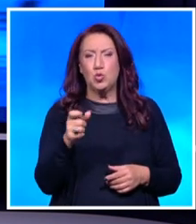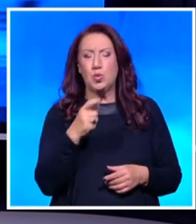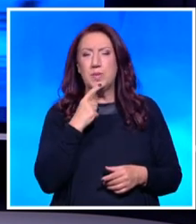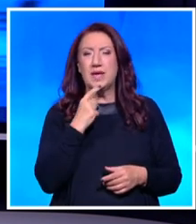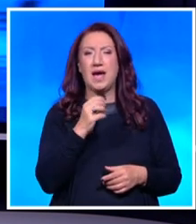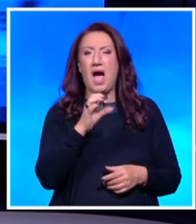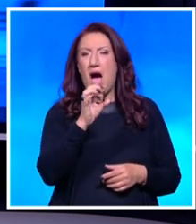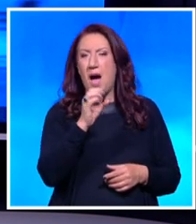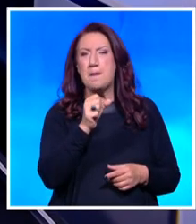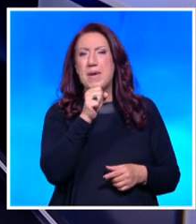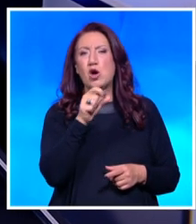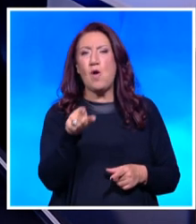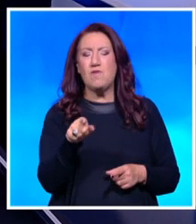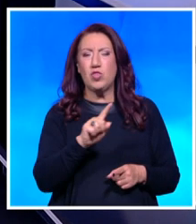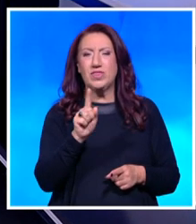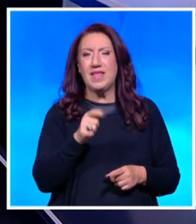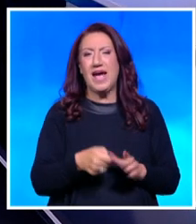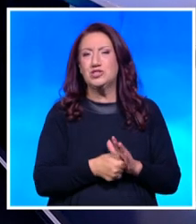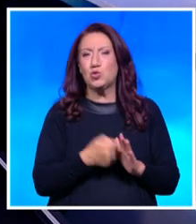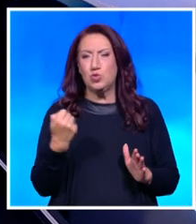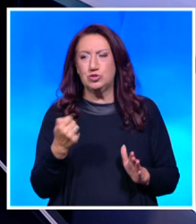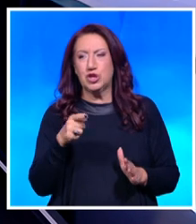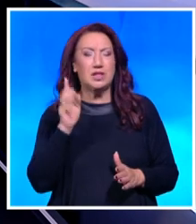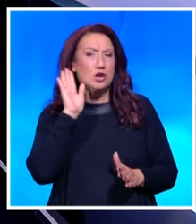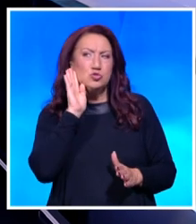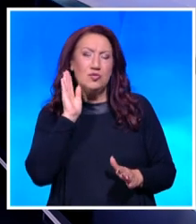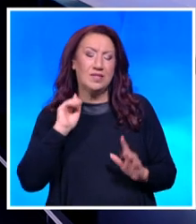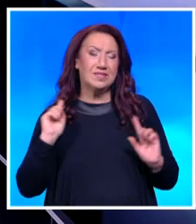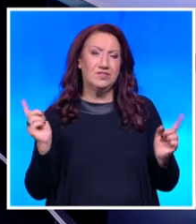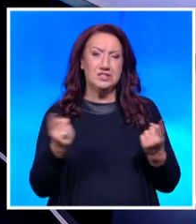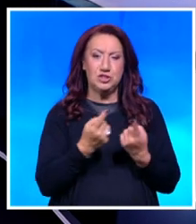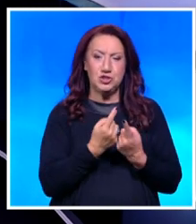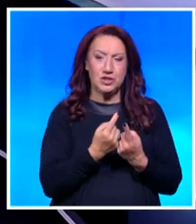по време на почивка. Подробностите от Теодора Енчева. Добър вечер!